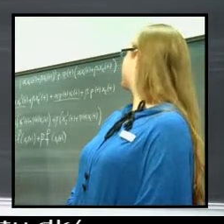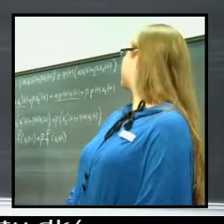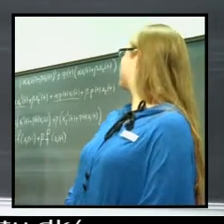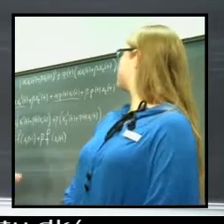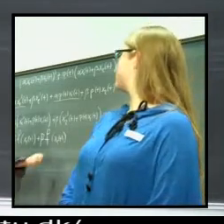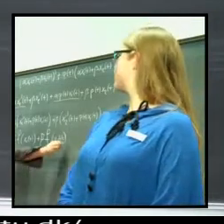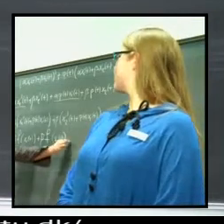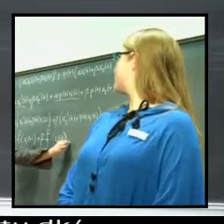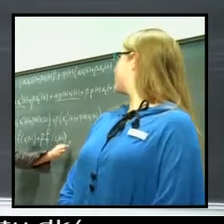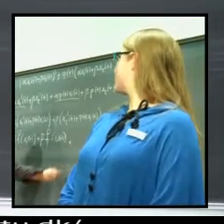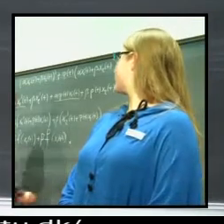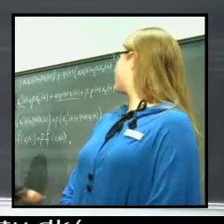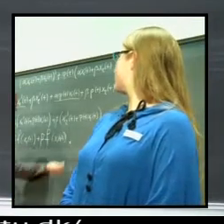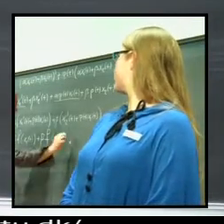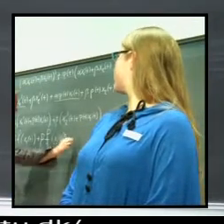Og